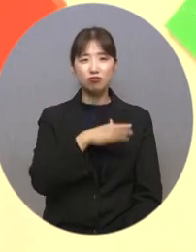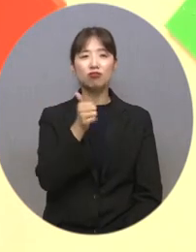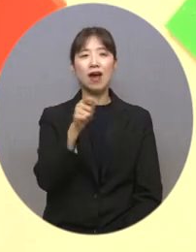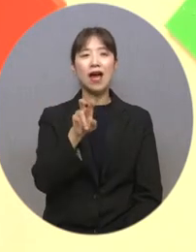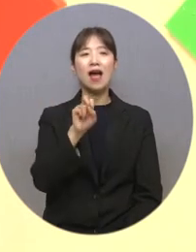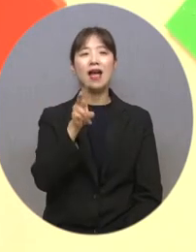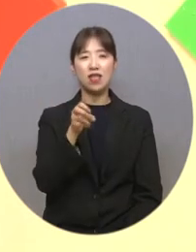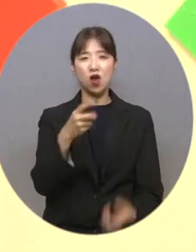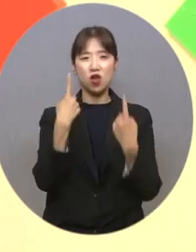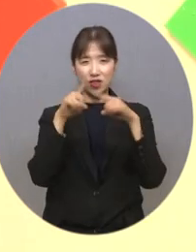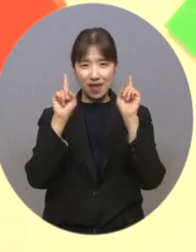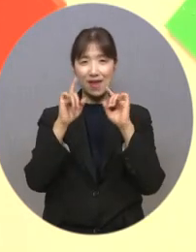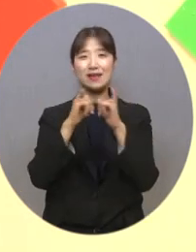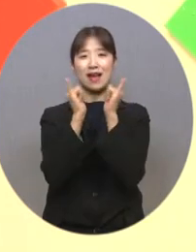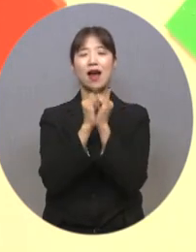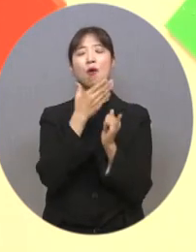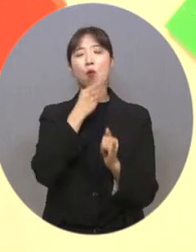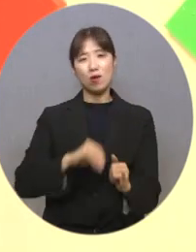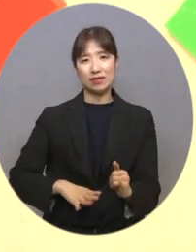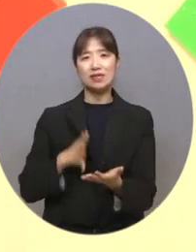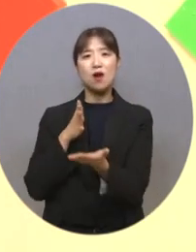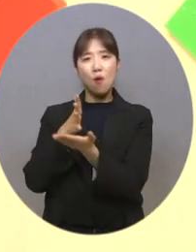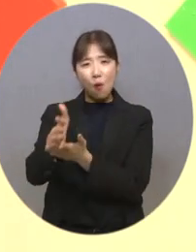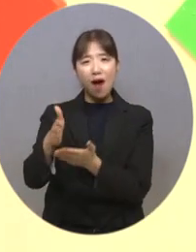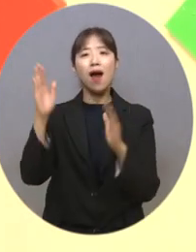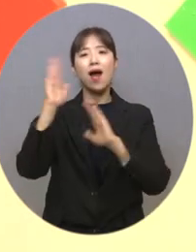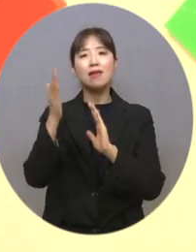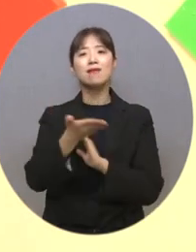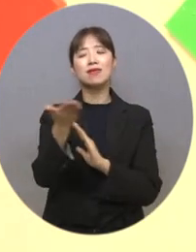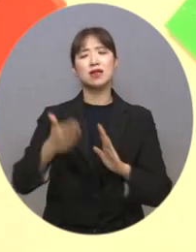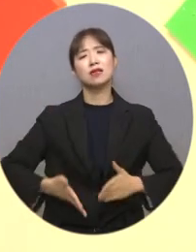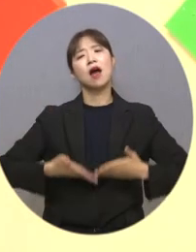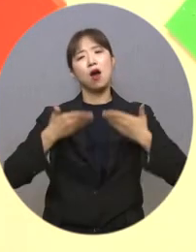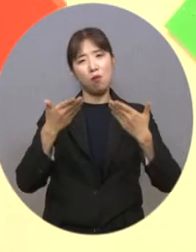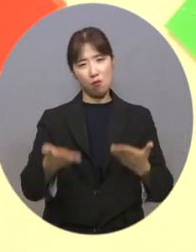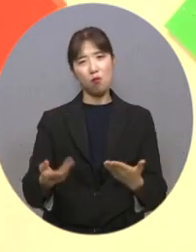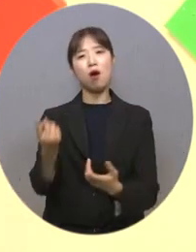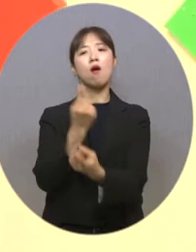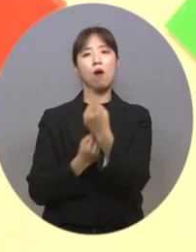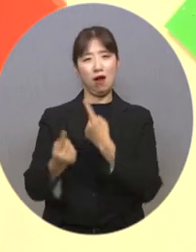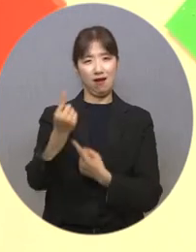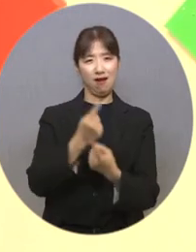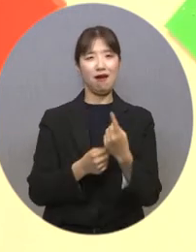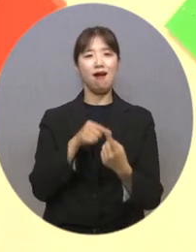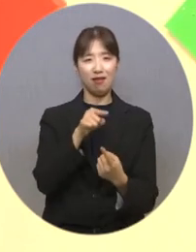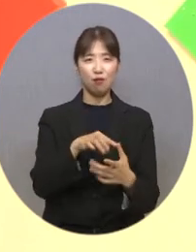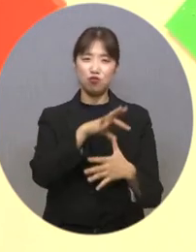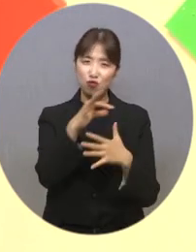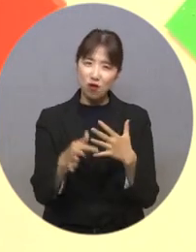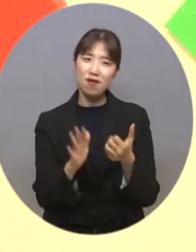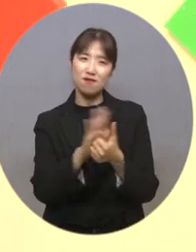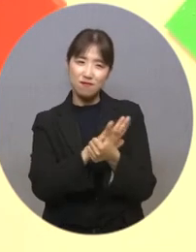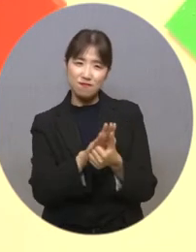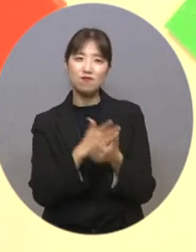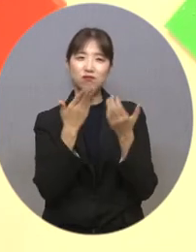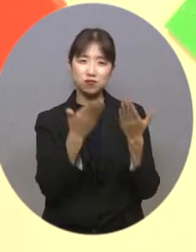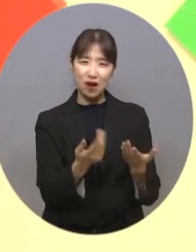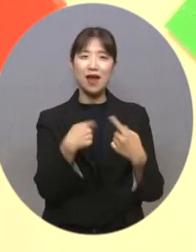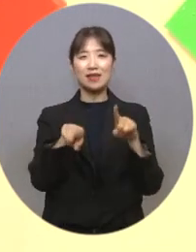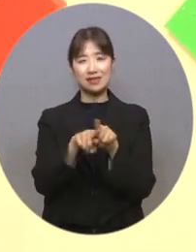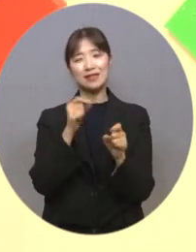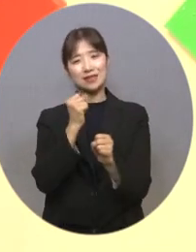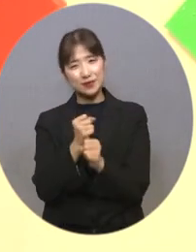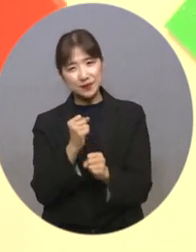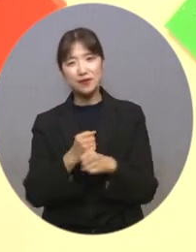사회복지학과 학생들이 정기적인 어떤 자원봉사를 통해서 근로장애인들의 프로그램을 제공해주고 같이 또